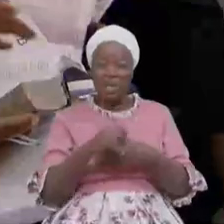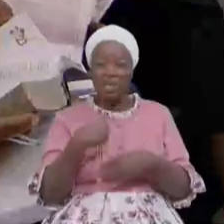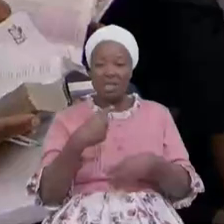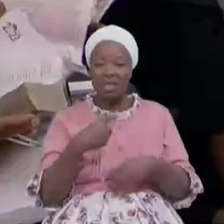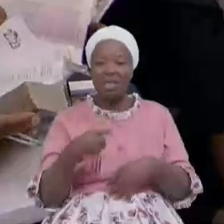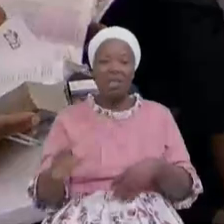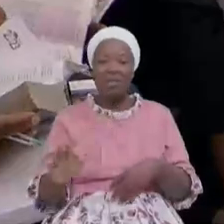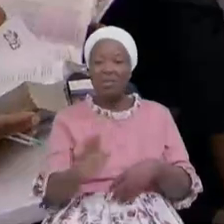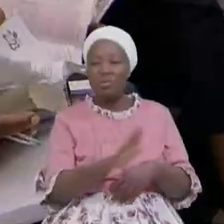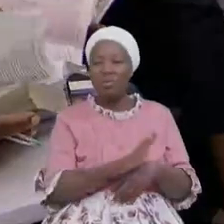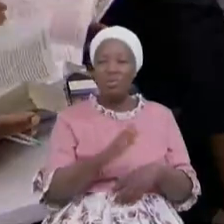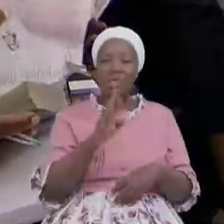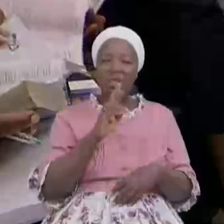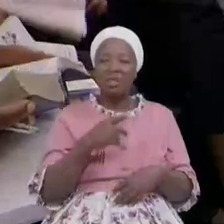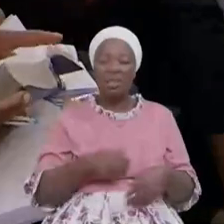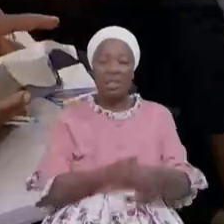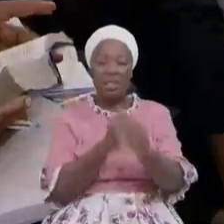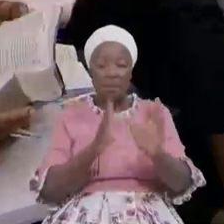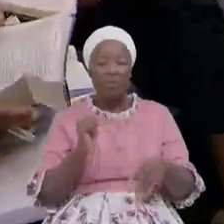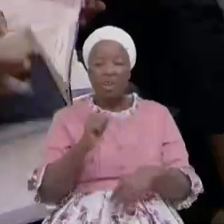ses disciples n'étaient pas sauvés.